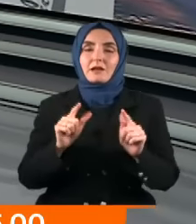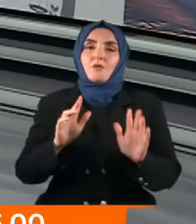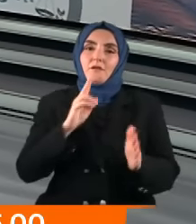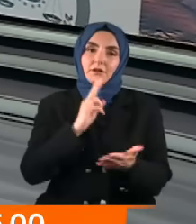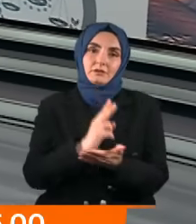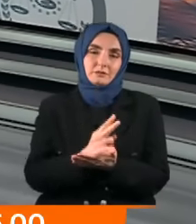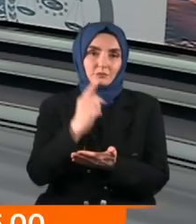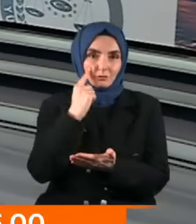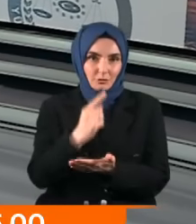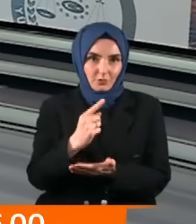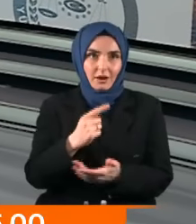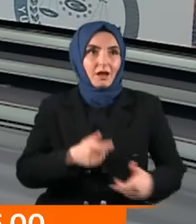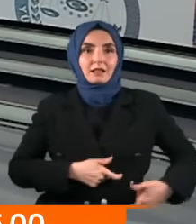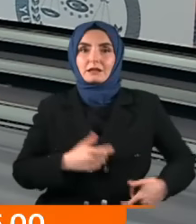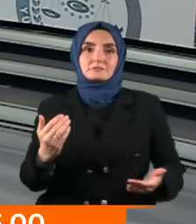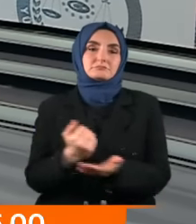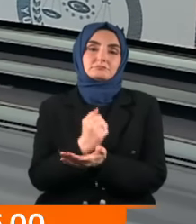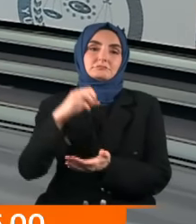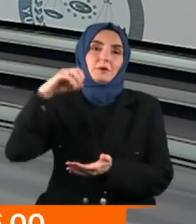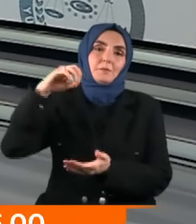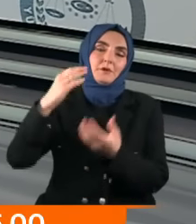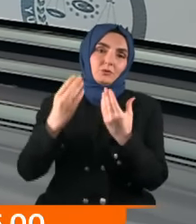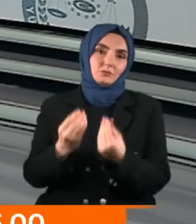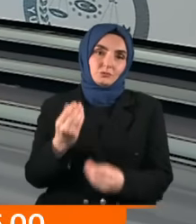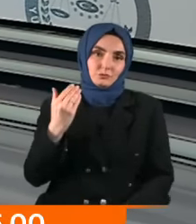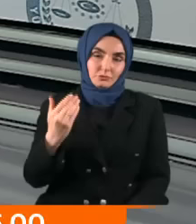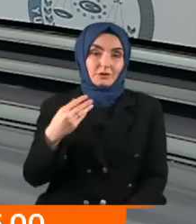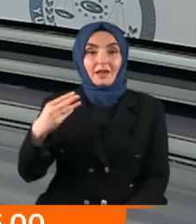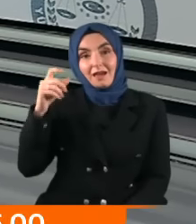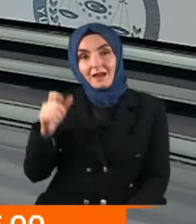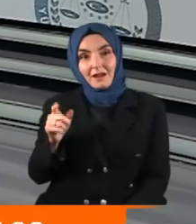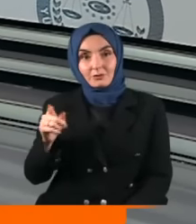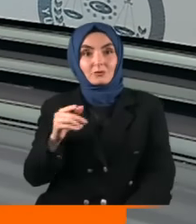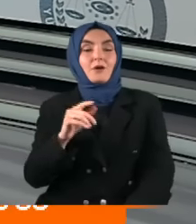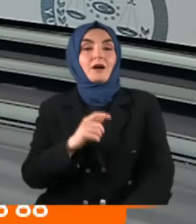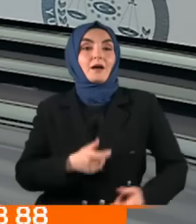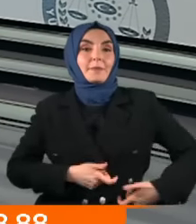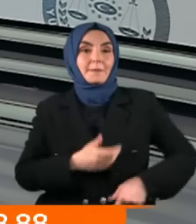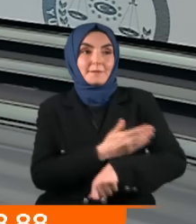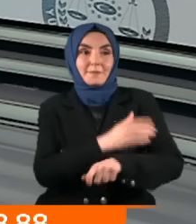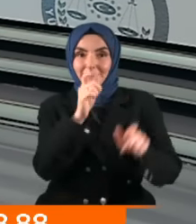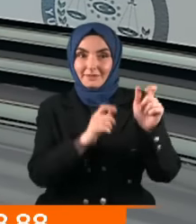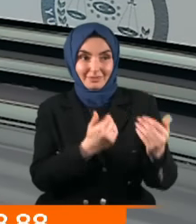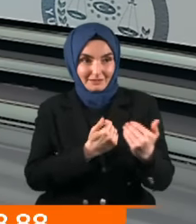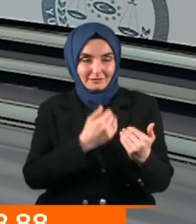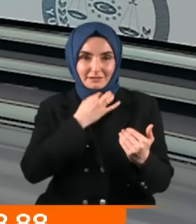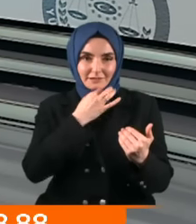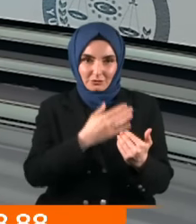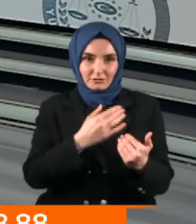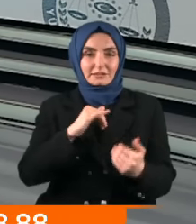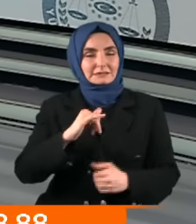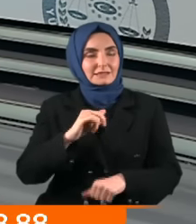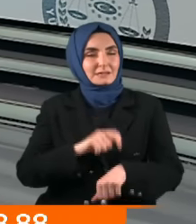AK Parti. Cumhurbaşkanı Erdoğan, Hataylılara verdikleri destek için teşekkür etti. En kısa zamanda da kenti ziyaret etme sözü verdi.